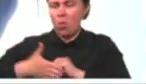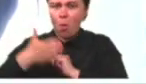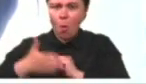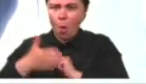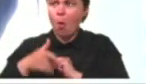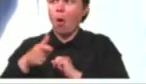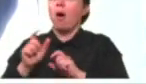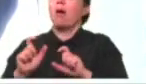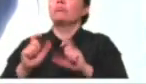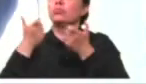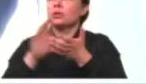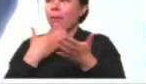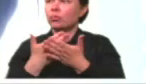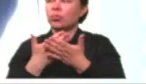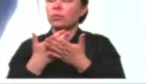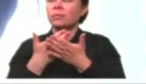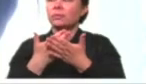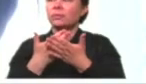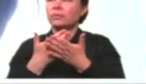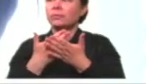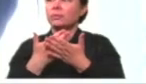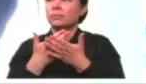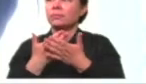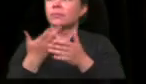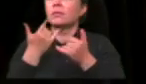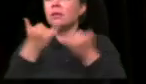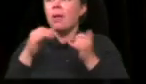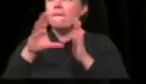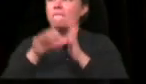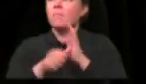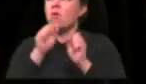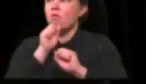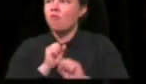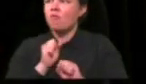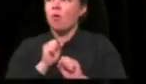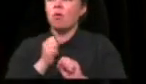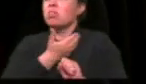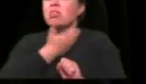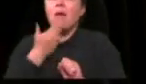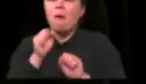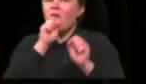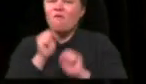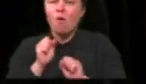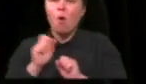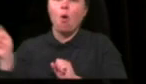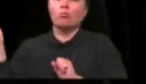Ale w przypadku na przykład niektórych miejscowości to w ogóle był okres braku możliwości jakiegokolwiek